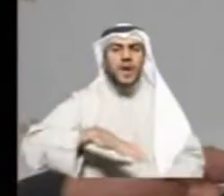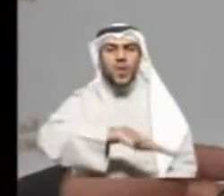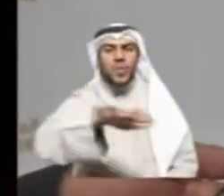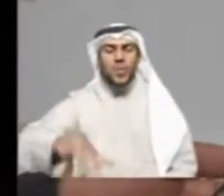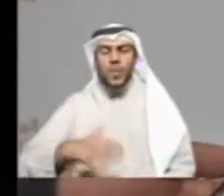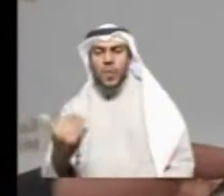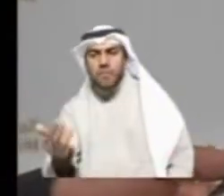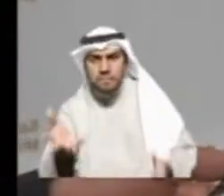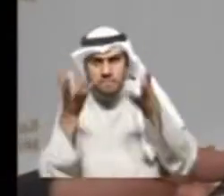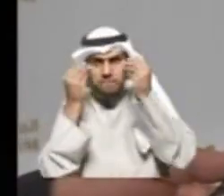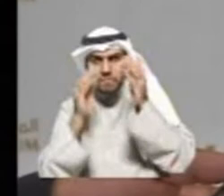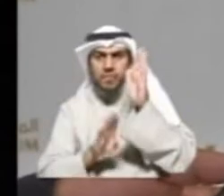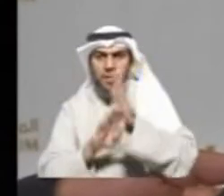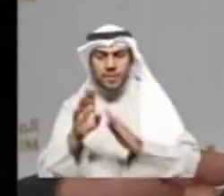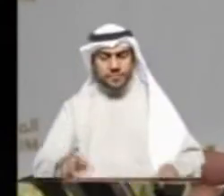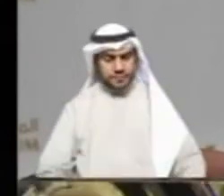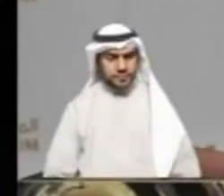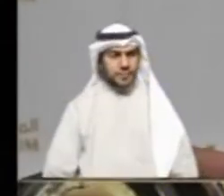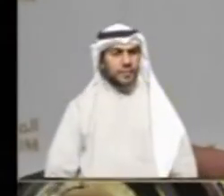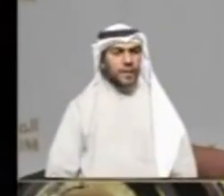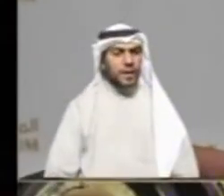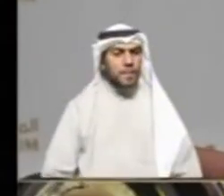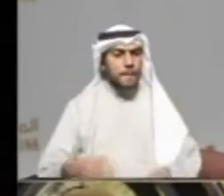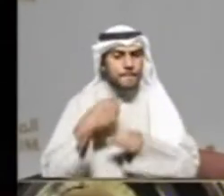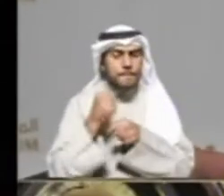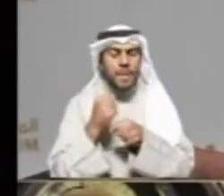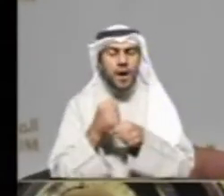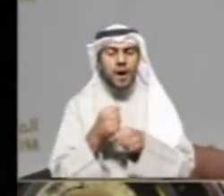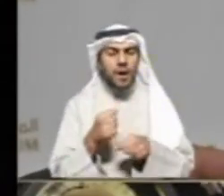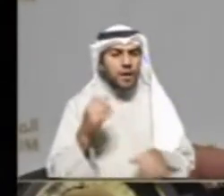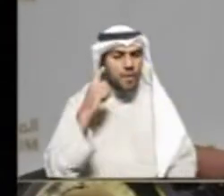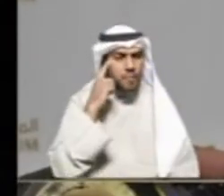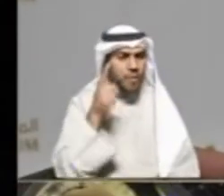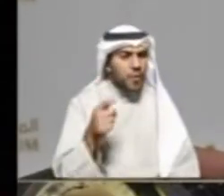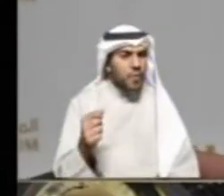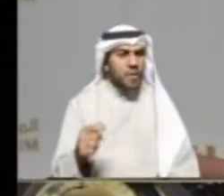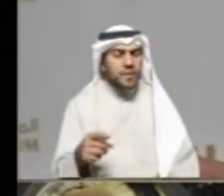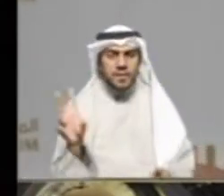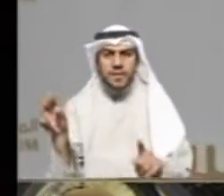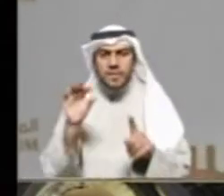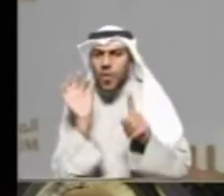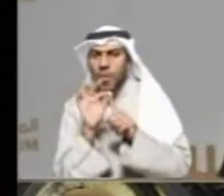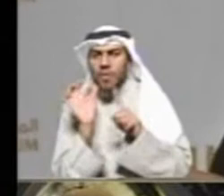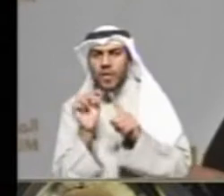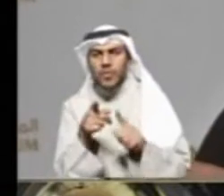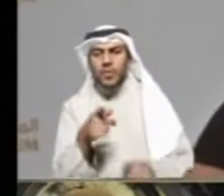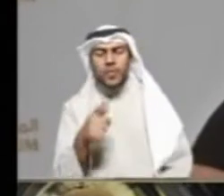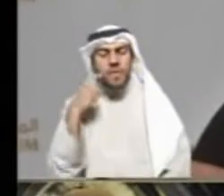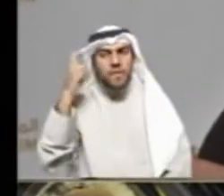العربي اللي يرأسه الأستاذ ماضي الخميس حقيقة يتيح فرصة طيبة، لأن هذا النوع